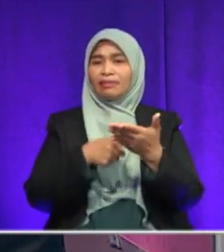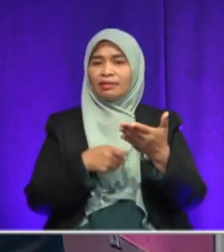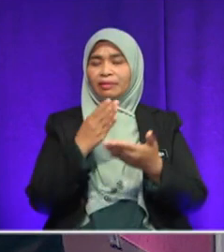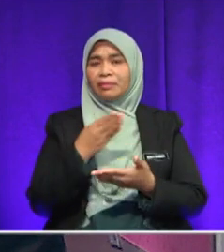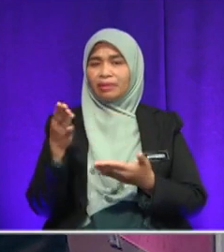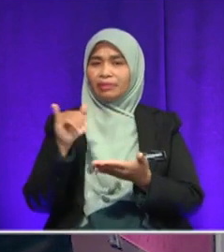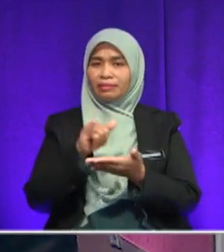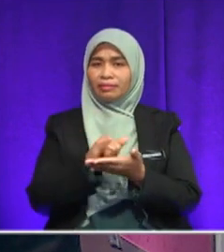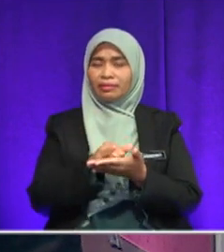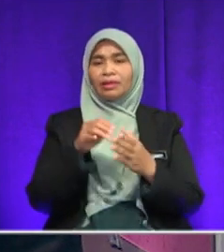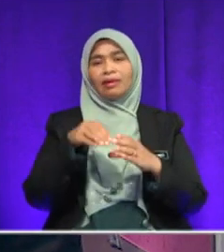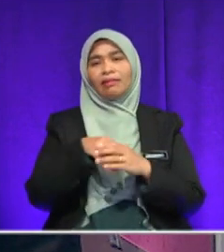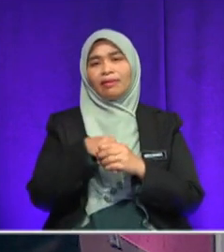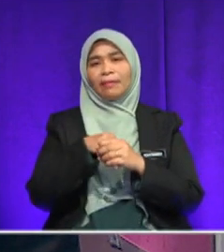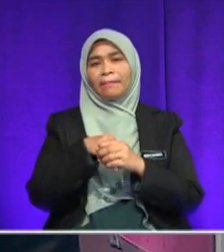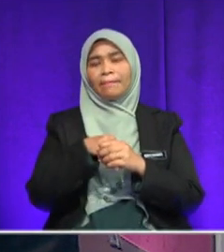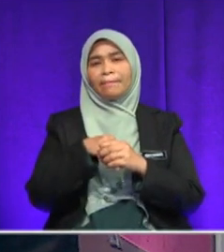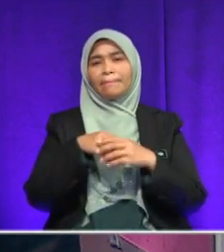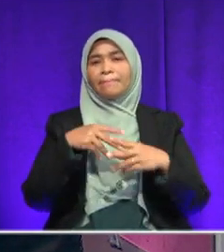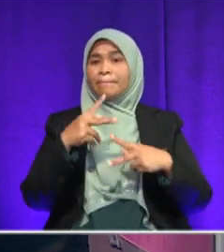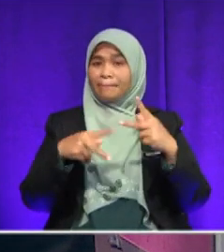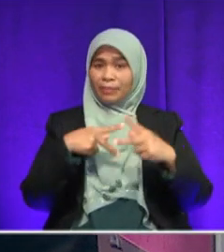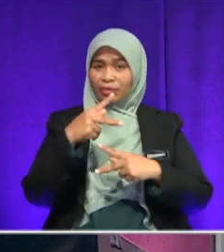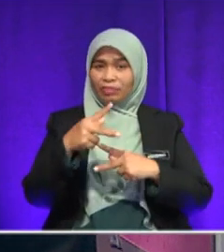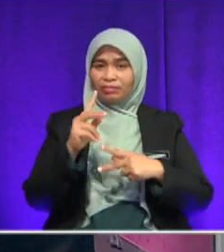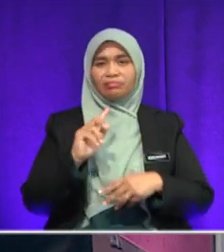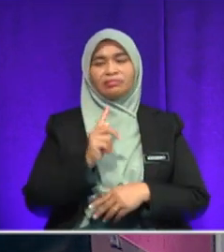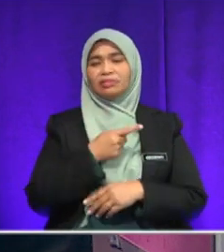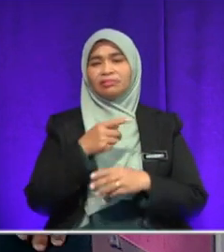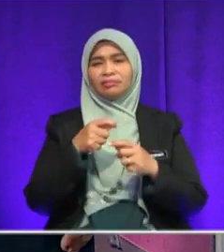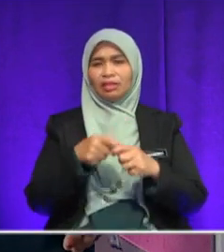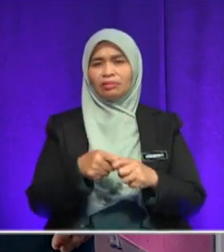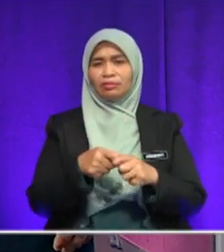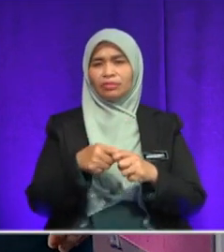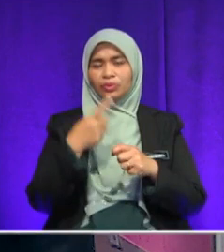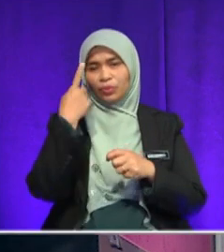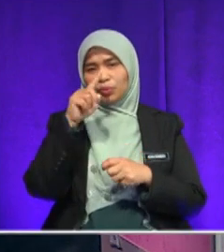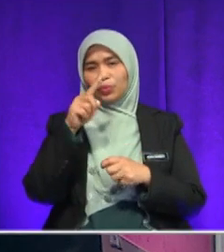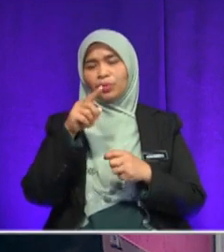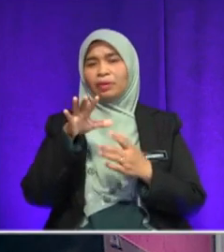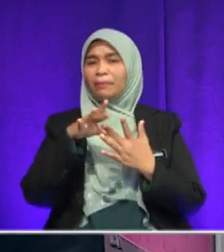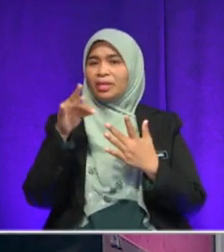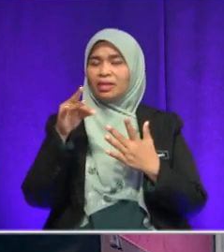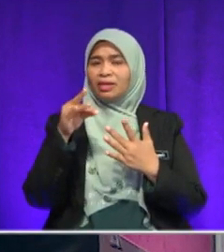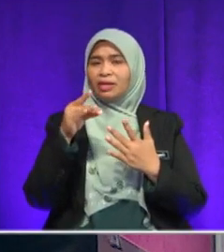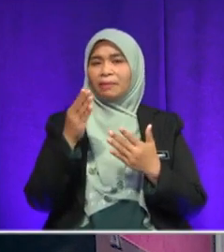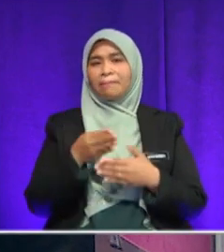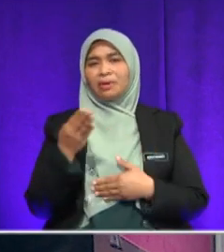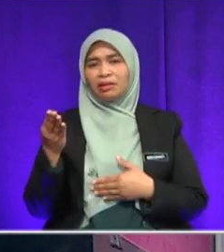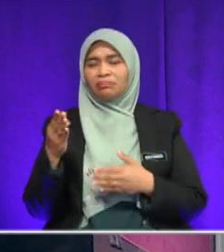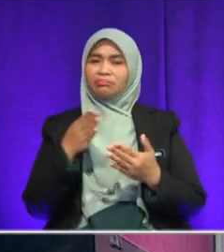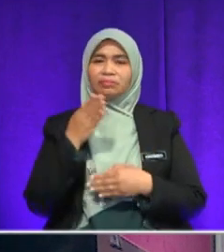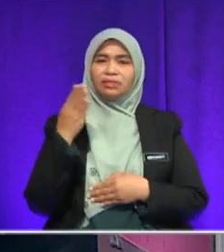dalam proses kita membeli suatu barang, kita nak minta permintaan ke atas sesuatu barang,